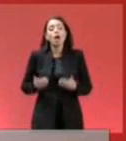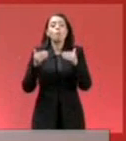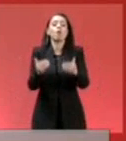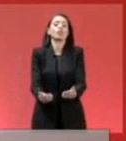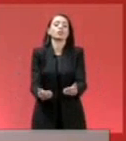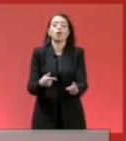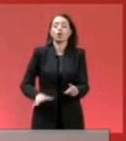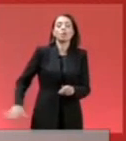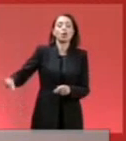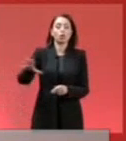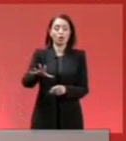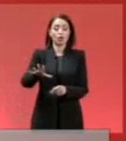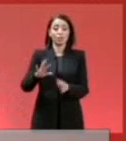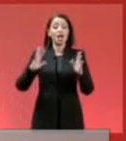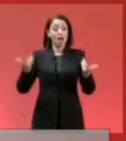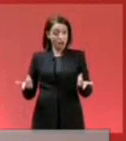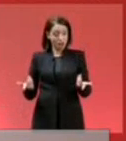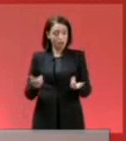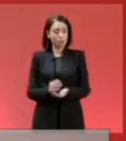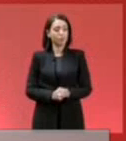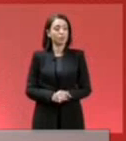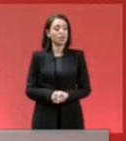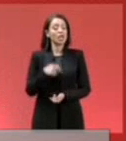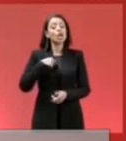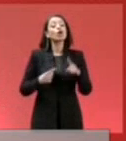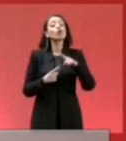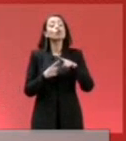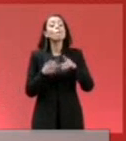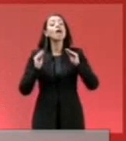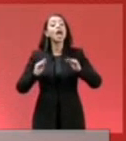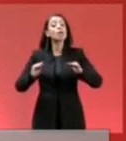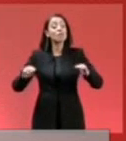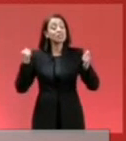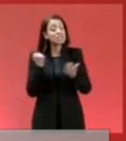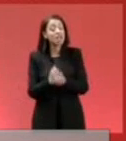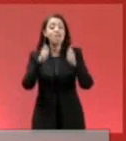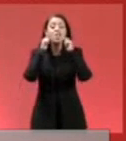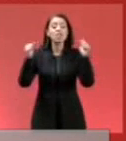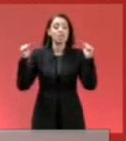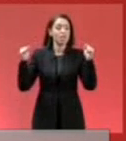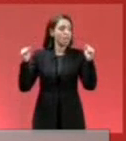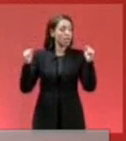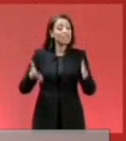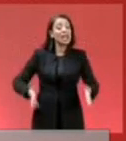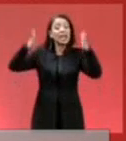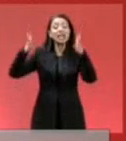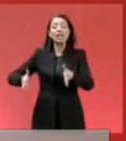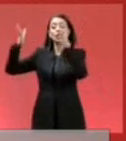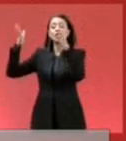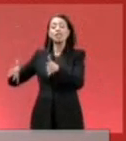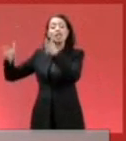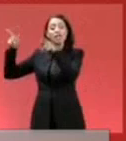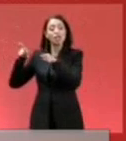περιοχής. Αλλά βεβαίως και στον τομέα της εκπαίδευσης και της υγείας, για τα κτίρια